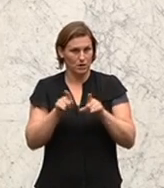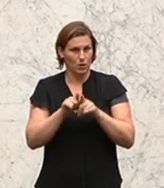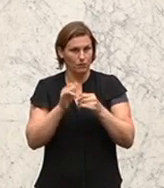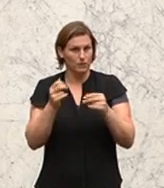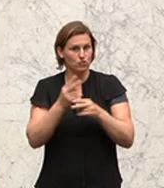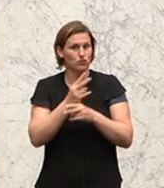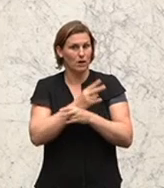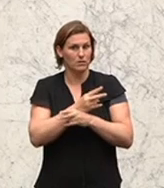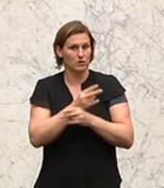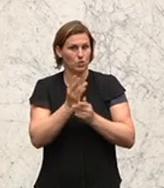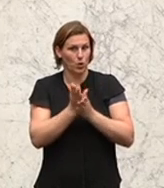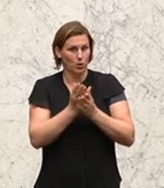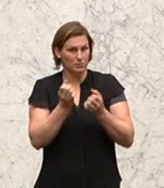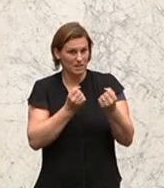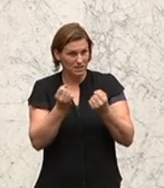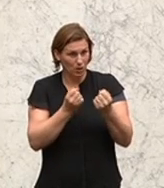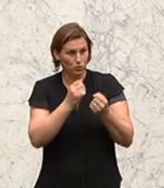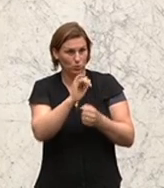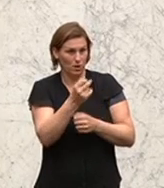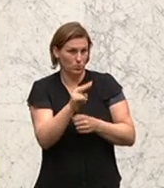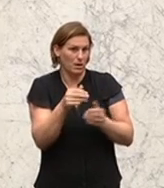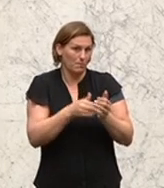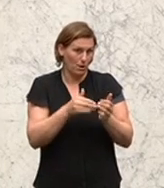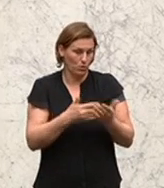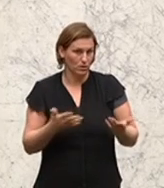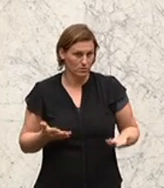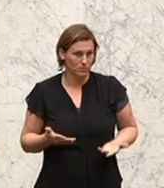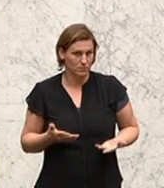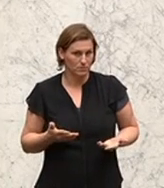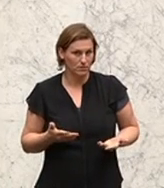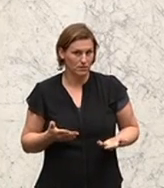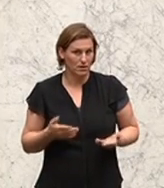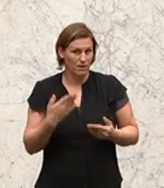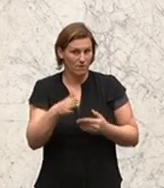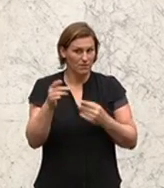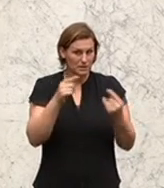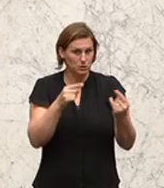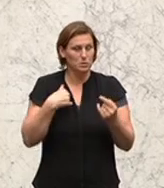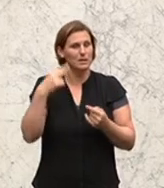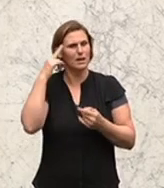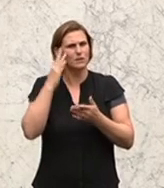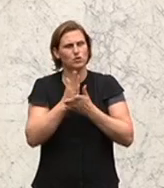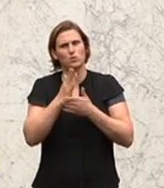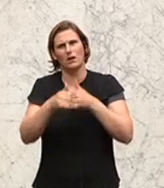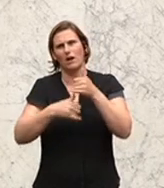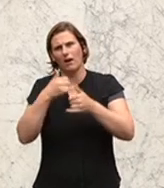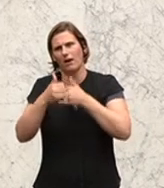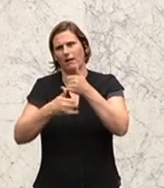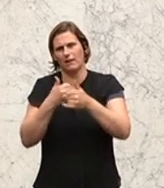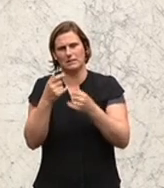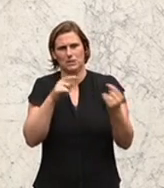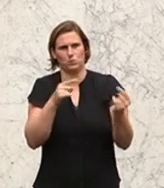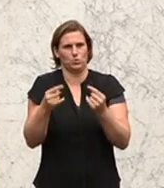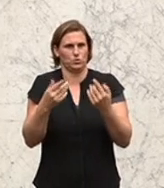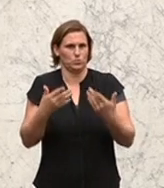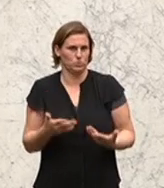des Staates ein Dienstauto haben, ja oder nein. Weil wenn wir noch weiter diskutieren, und die kennt es ja seit Jahren, wenn wir da weiter